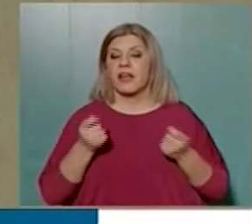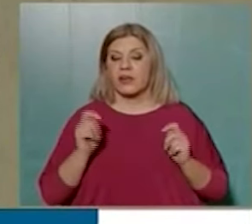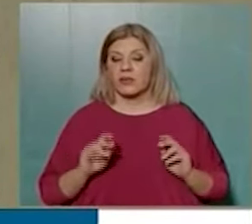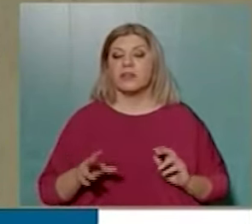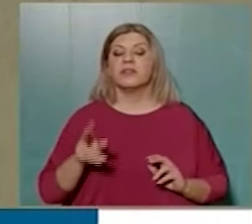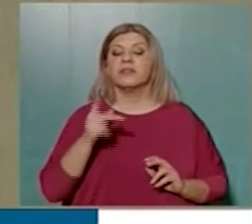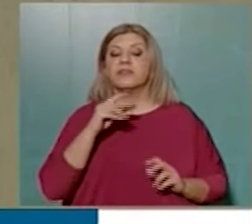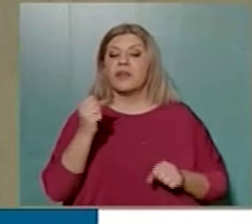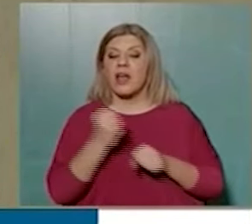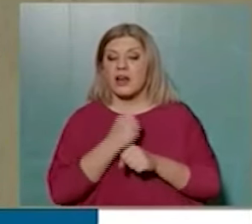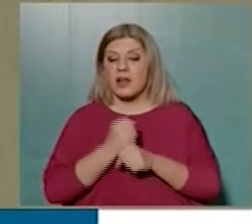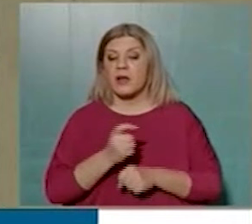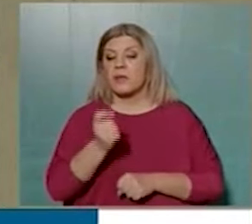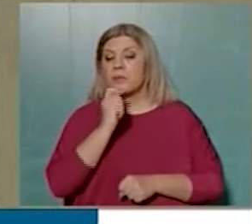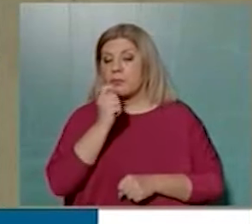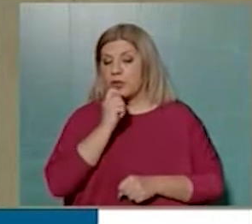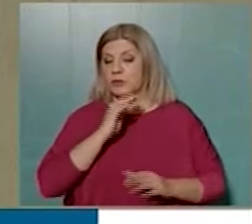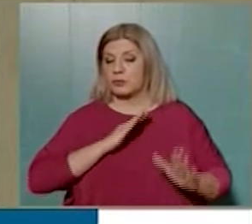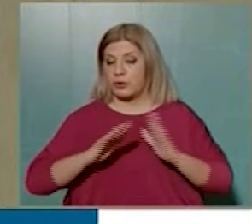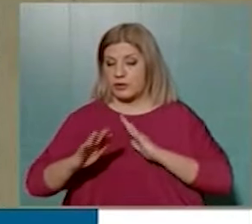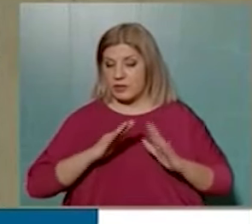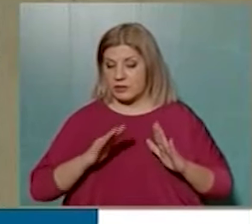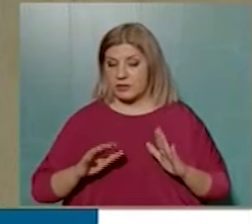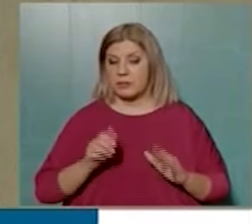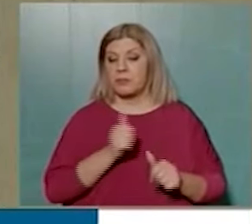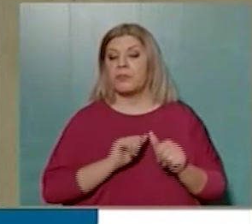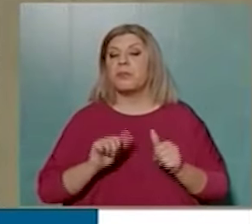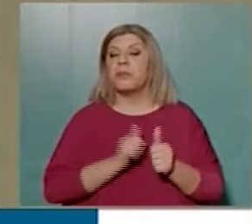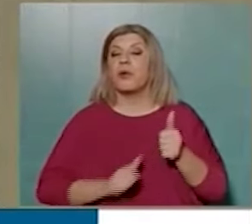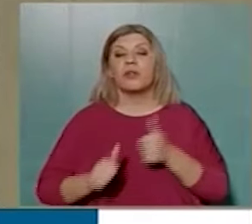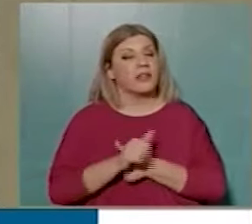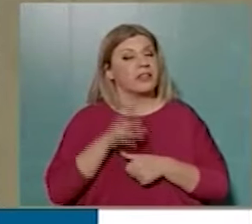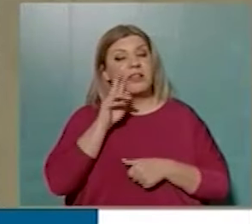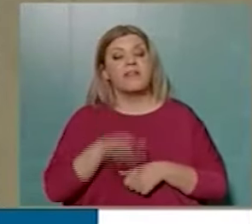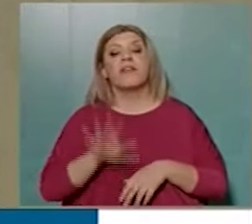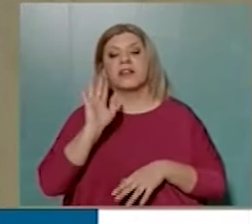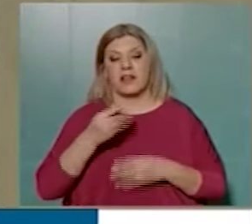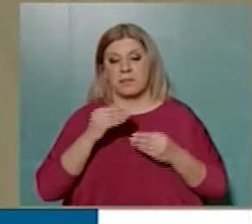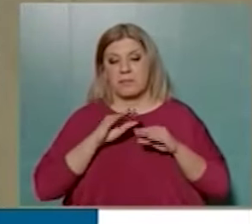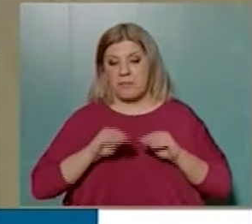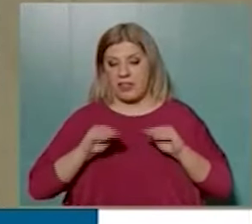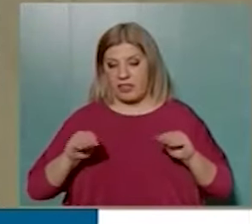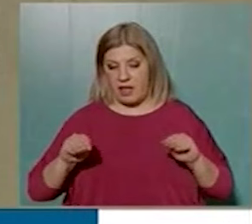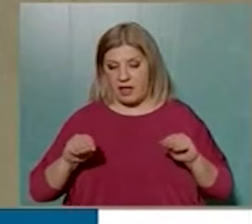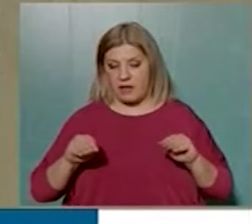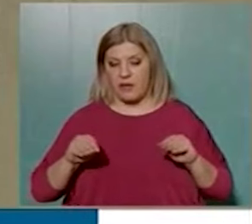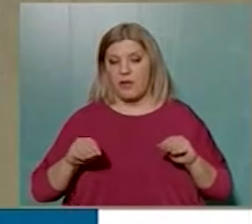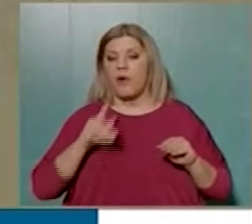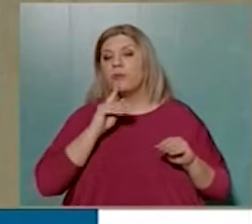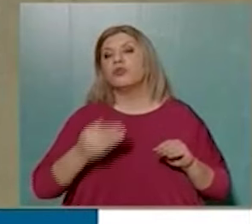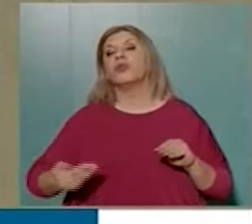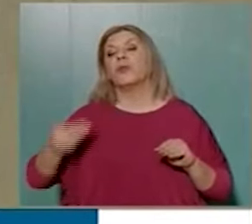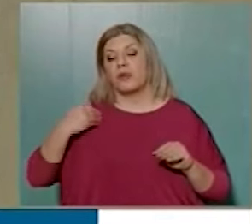στοιχειώδη έργα πολιτικής προστασίας προτεραιότητα σας δεν φαίνεται να είναι η παιδεία γ όπως και των προηγούμενων